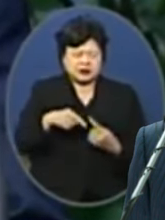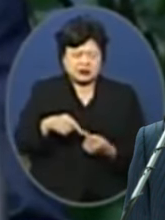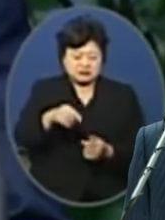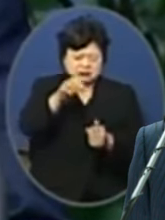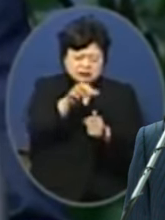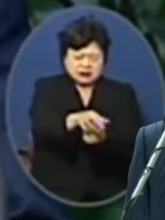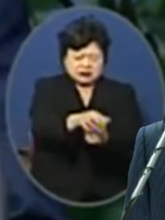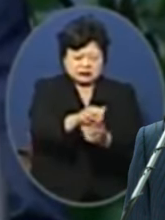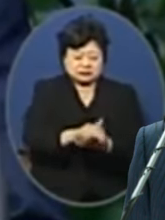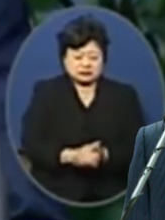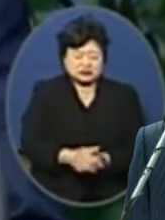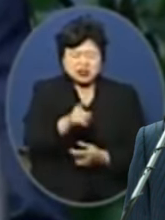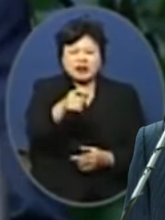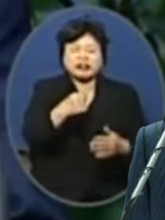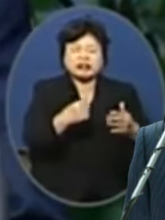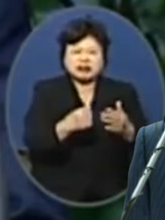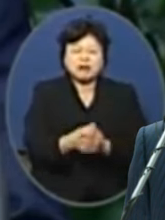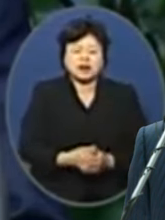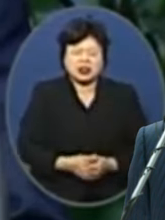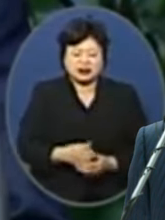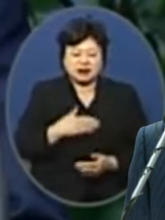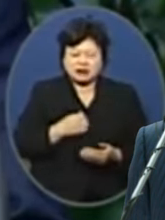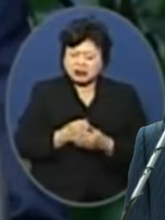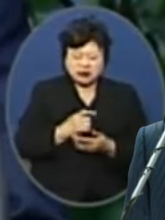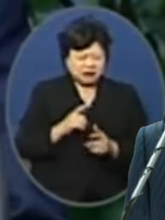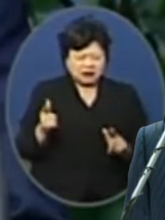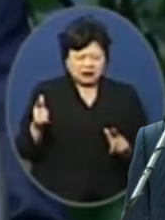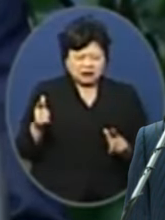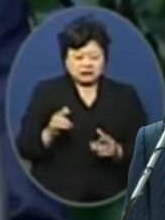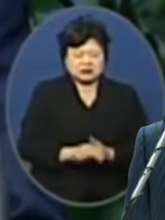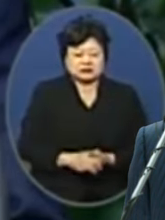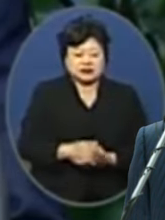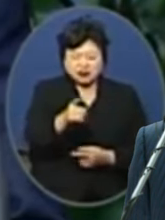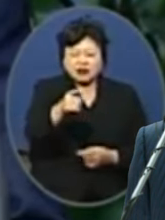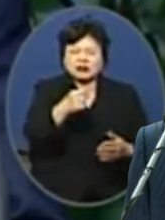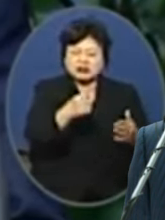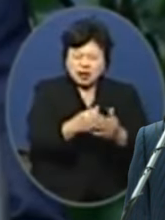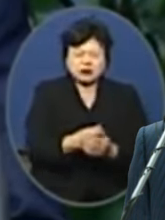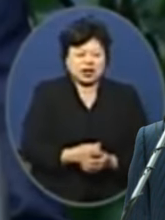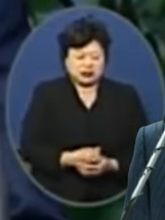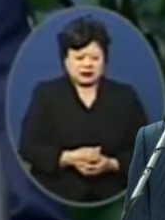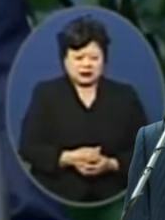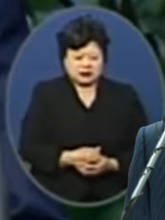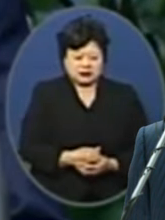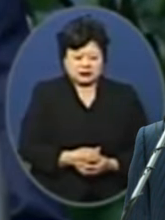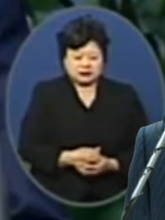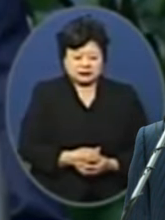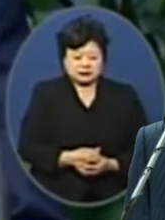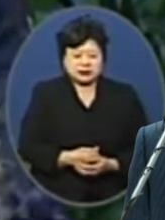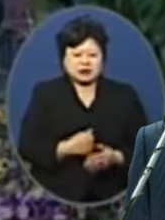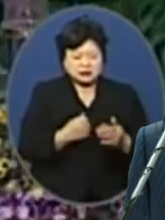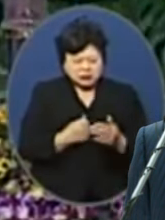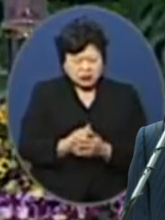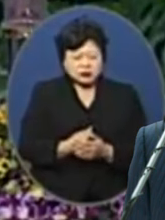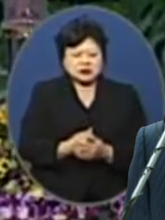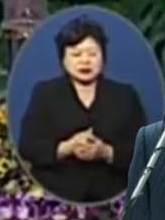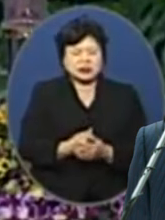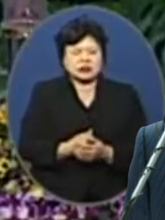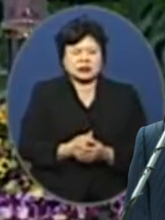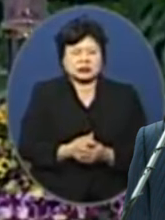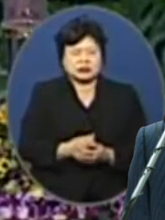것입니다 너 때문에 너 때문에 그런 것이 아니다 때문에가 굉장히